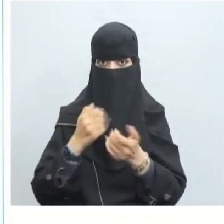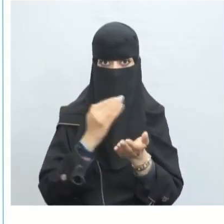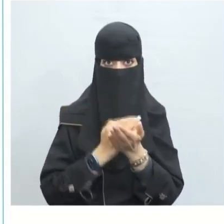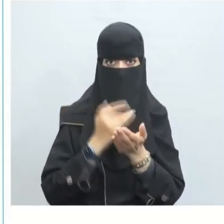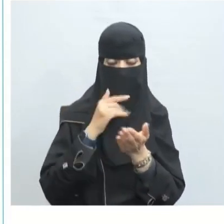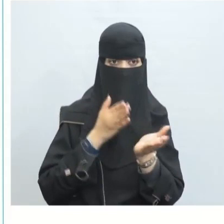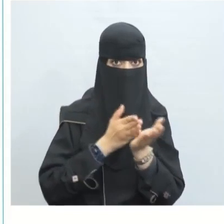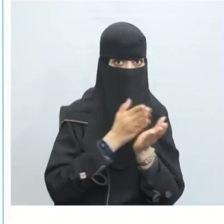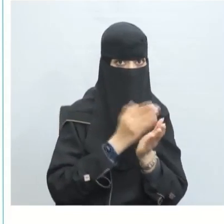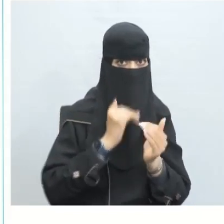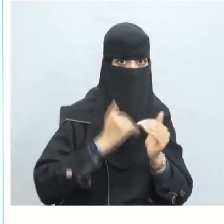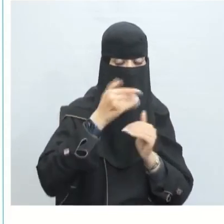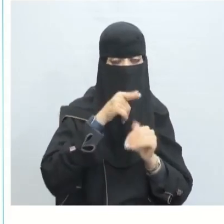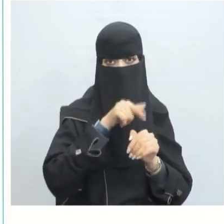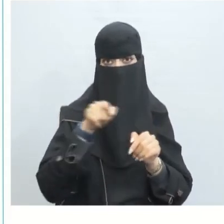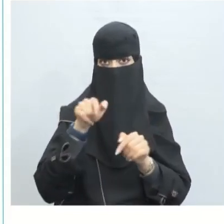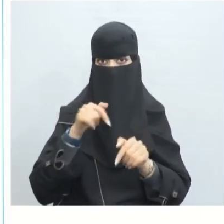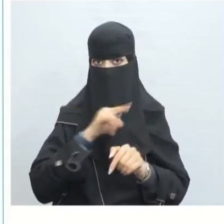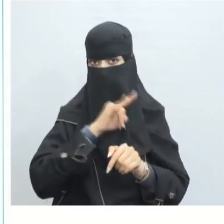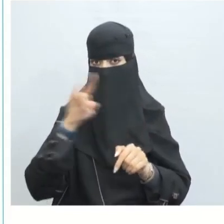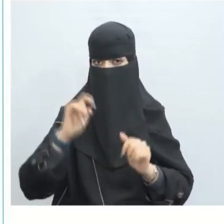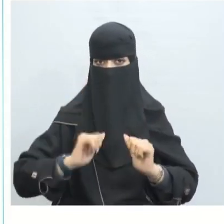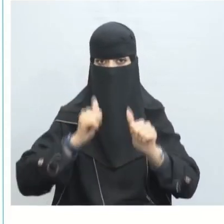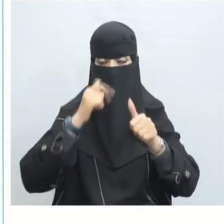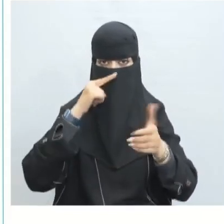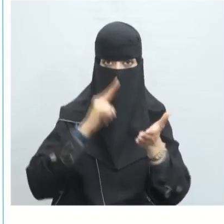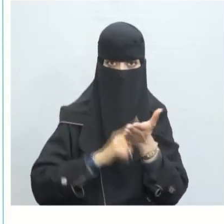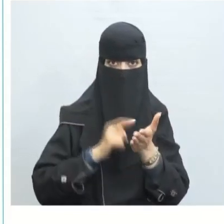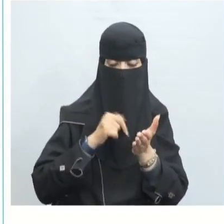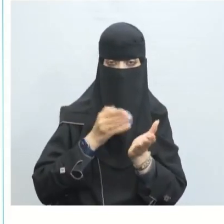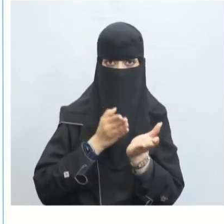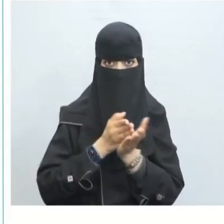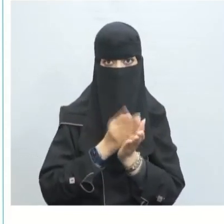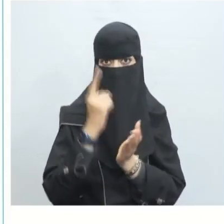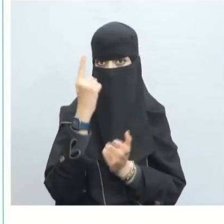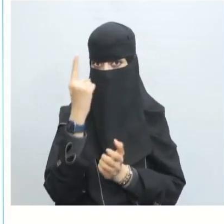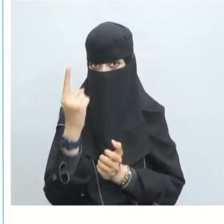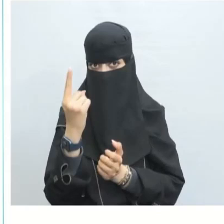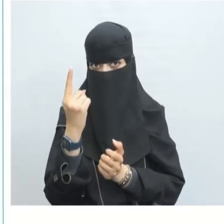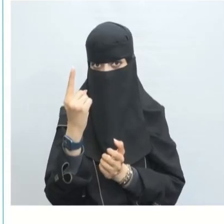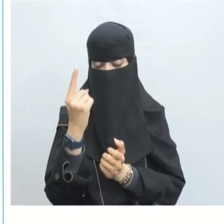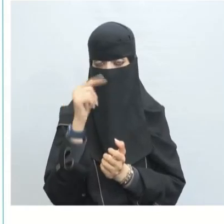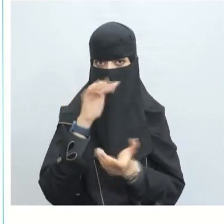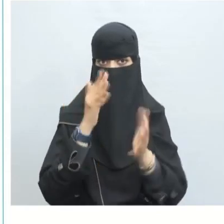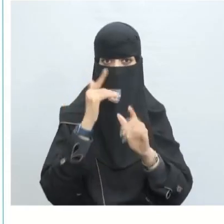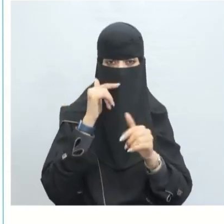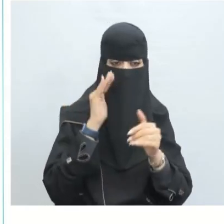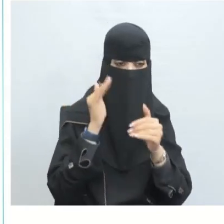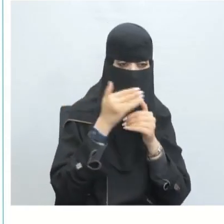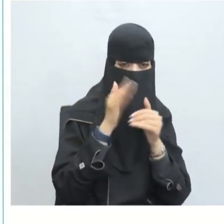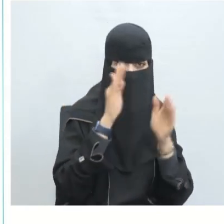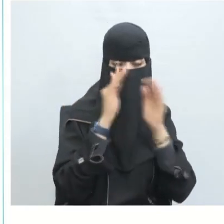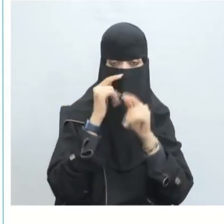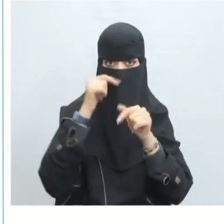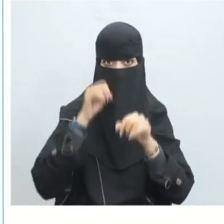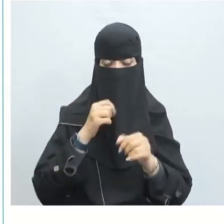الطرق المتبعه للقيام بذلك اذا لا يمكن ان نعتمد الطريقه لان قد تكون طريقه واحده قد تكون مظلله لذلك